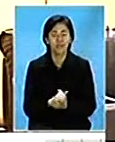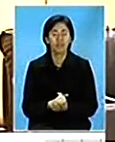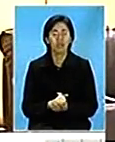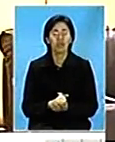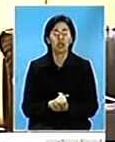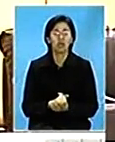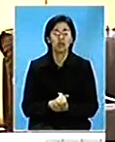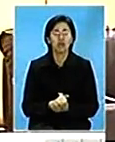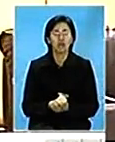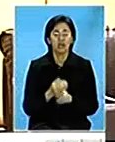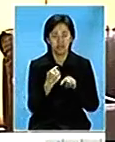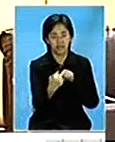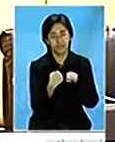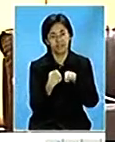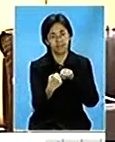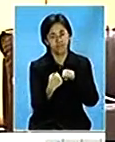เพียง2ช่องทาง